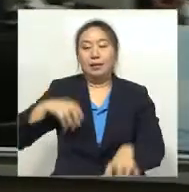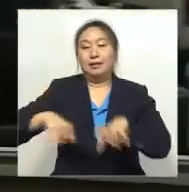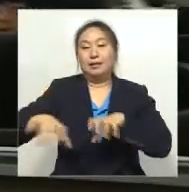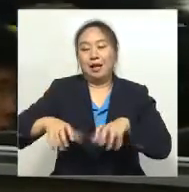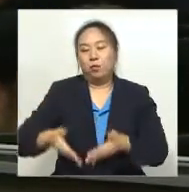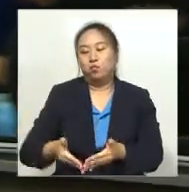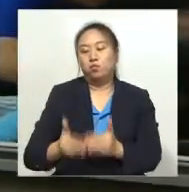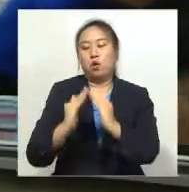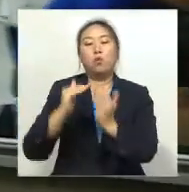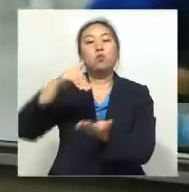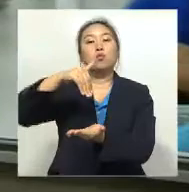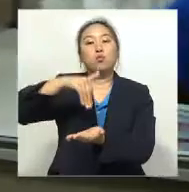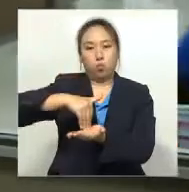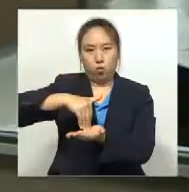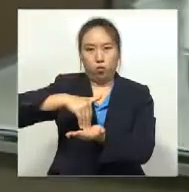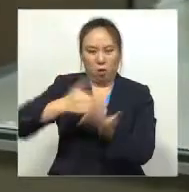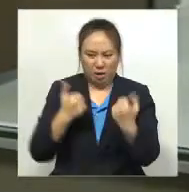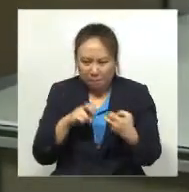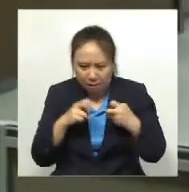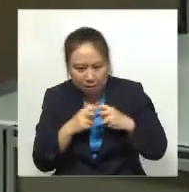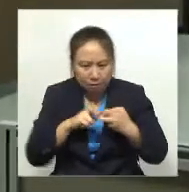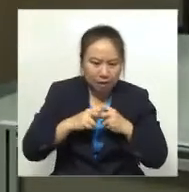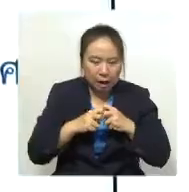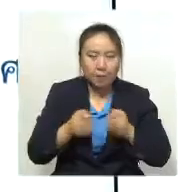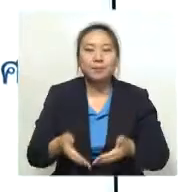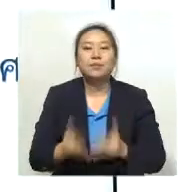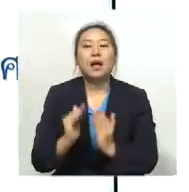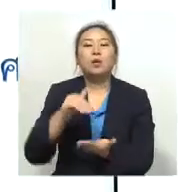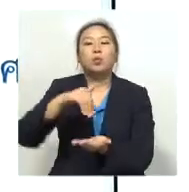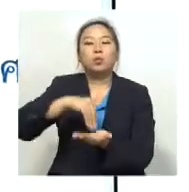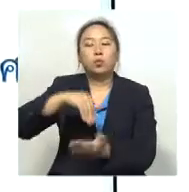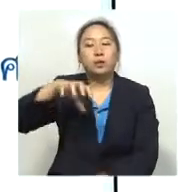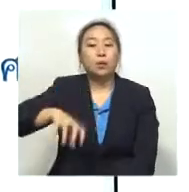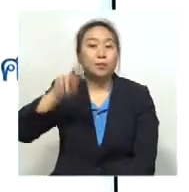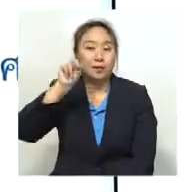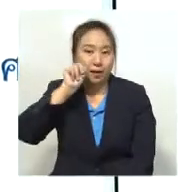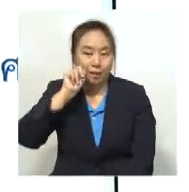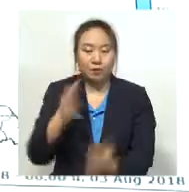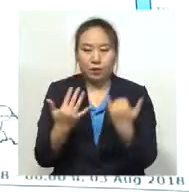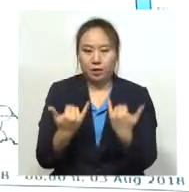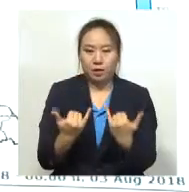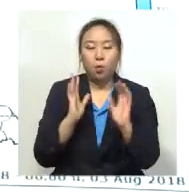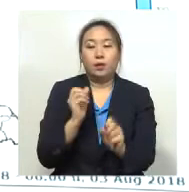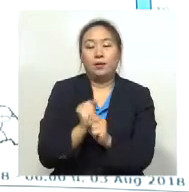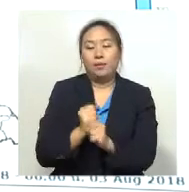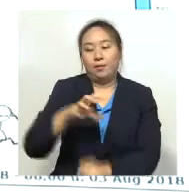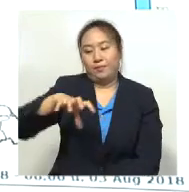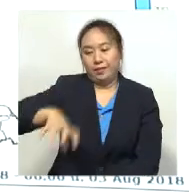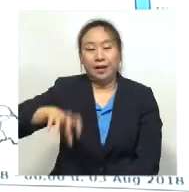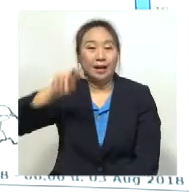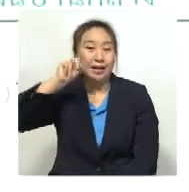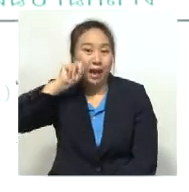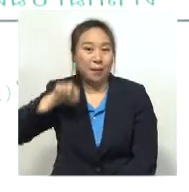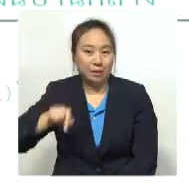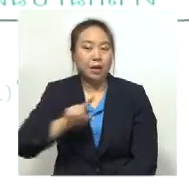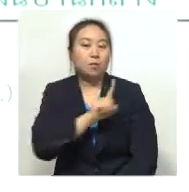ศูนย์เฉพาะกิจชั่วคราวในภาวะวิกฤตขึ้นมานะคะที่กรมชลประทานซึ่งทางสำนักงานทรัพยากรน้ำแห่งชาติจะเ